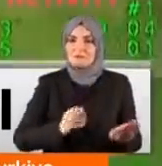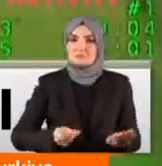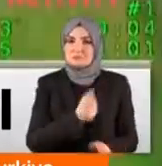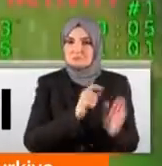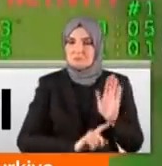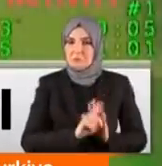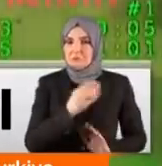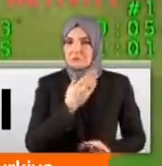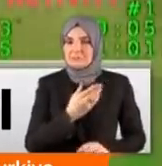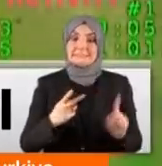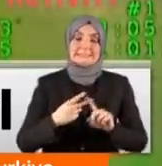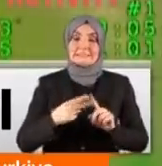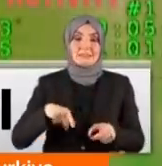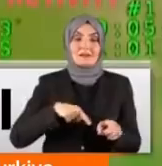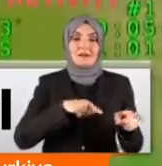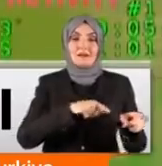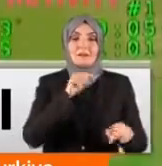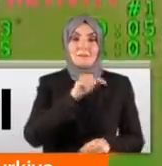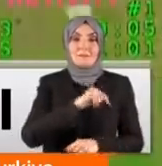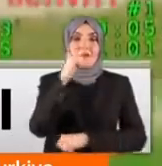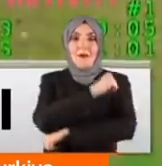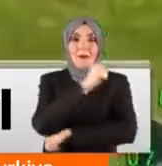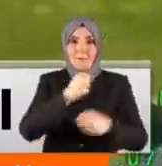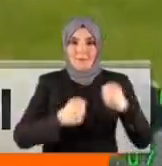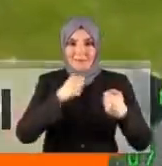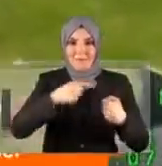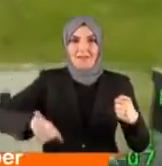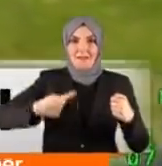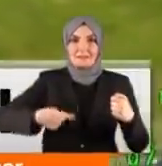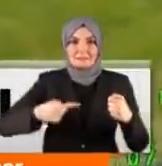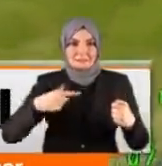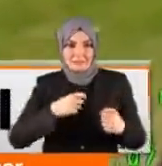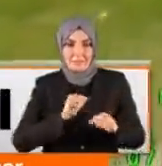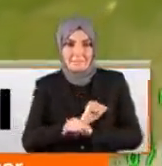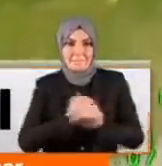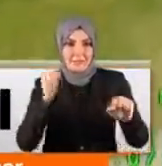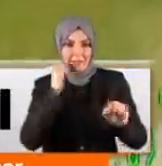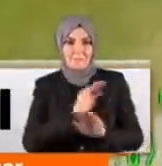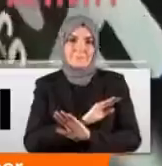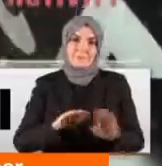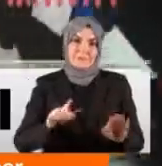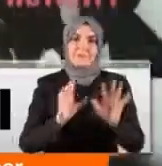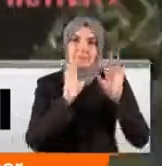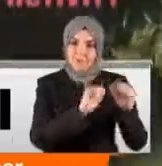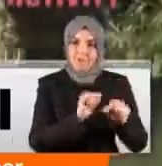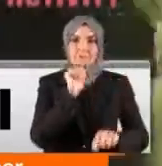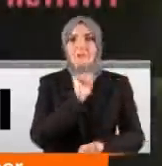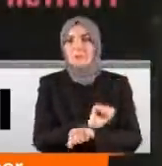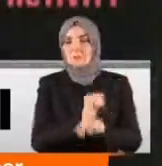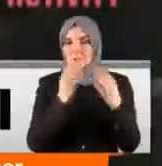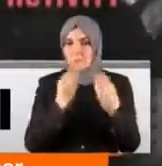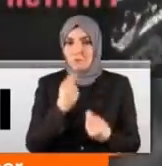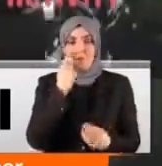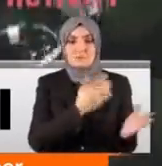ikinci takip kamyonetin lastiklerinin patlatılması ile bitti polisler Bu kez kamisi yakalayıp kelepçeledi gözaltına